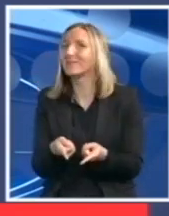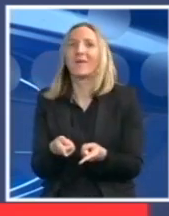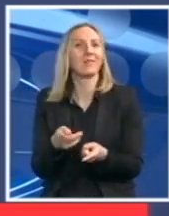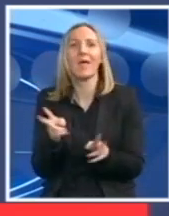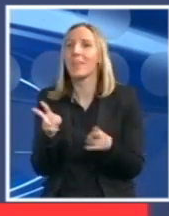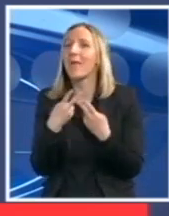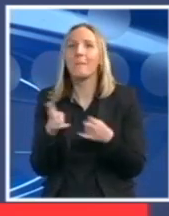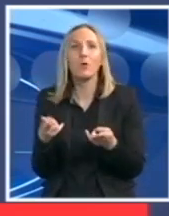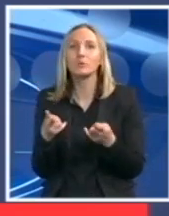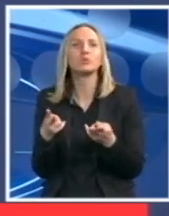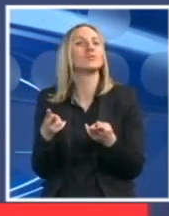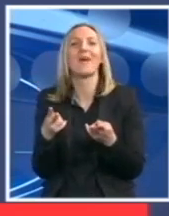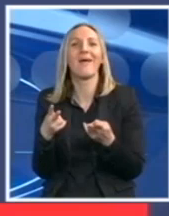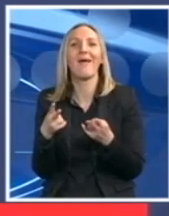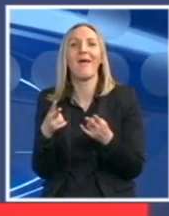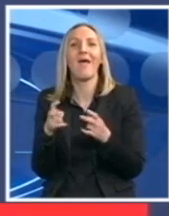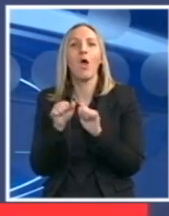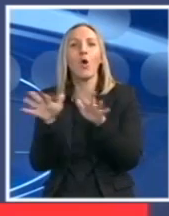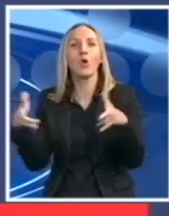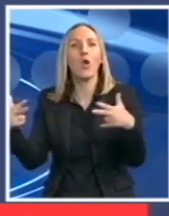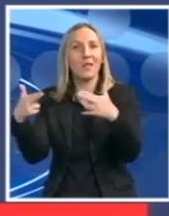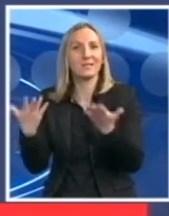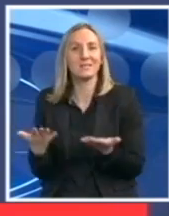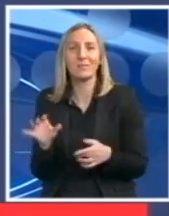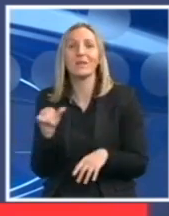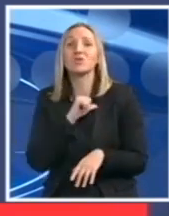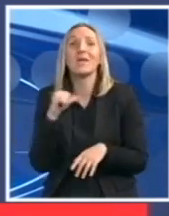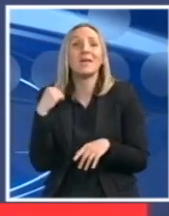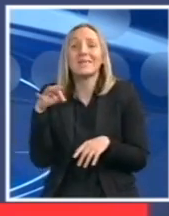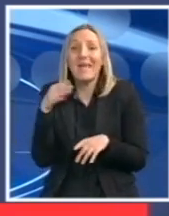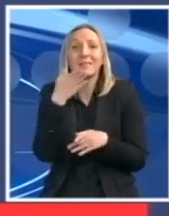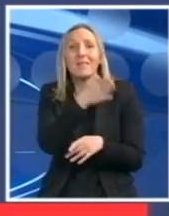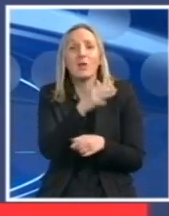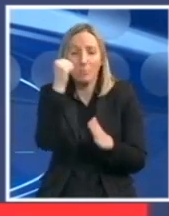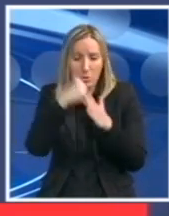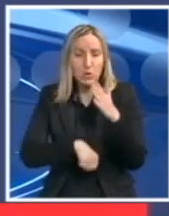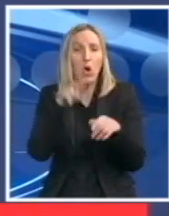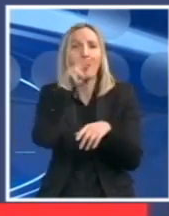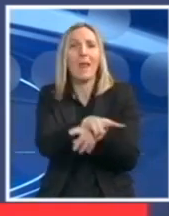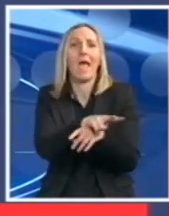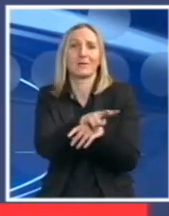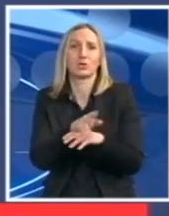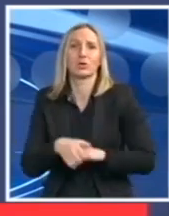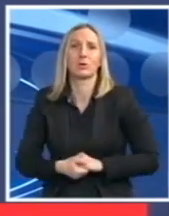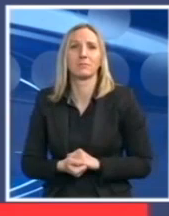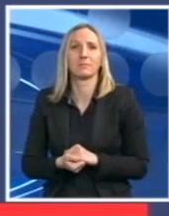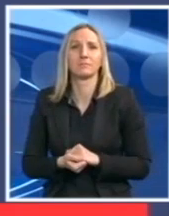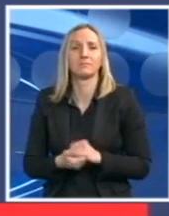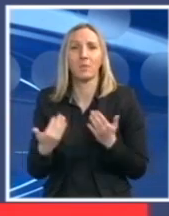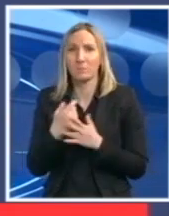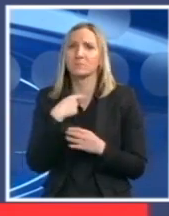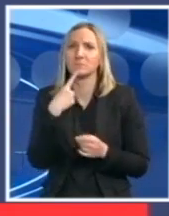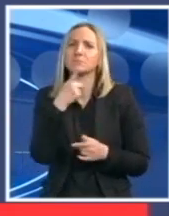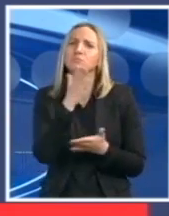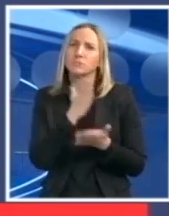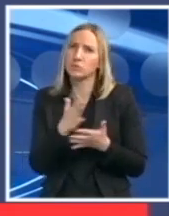da se zadrži infekcija. Jedino može pod striktnim nadzorom. I to je, ponovo naglašam, tu će biti i